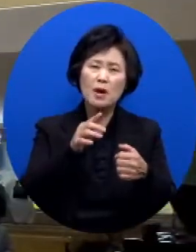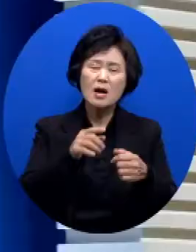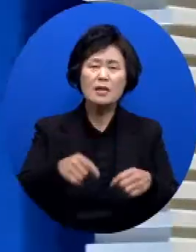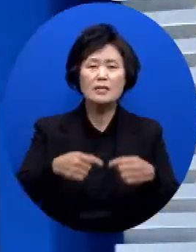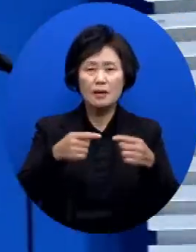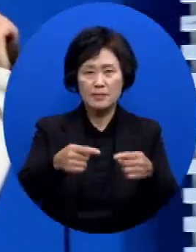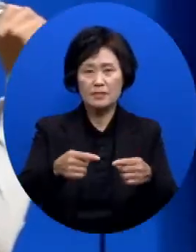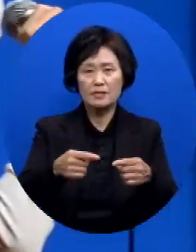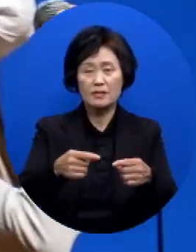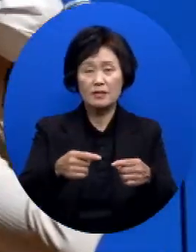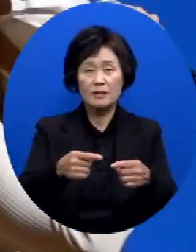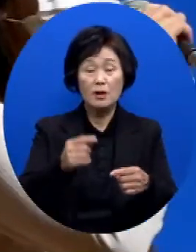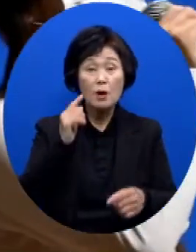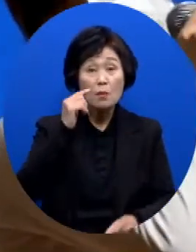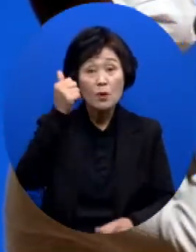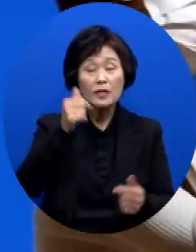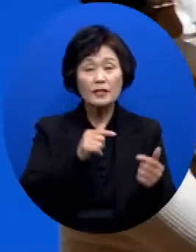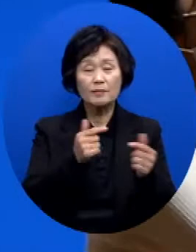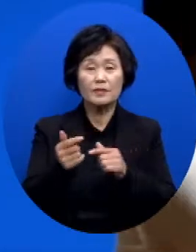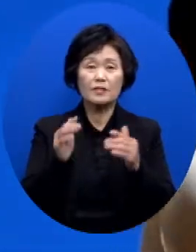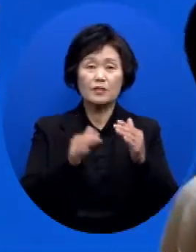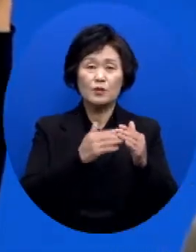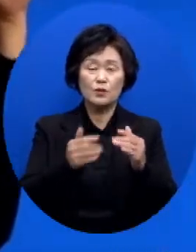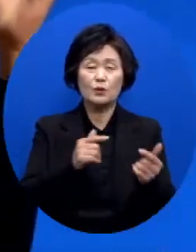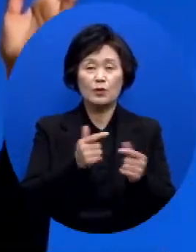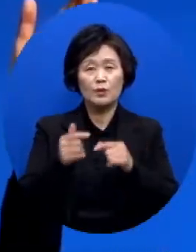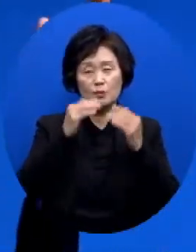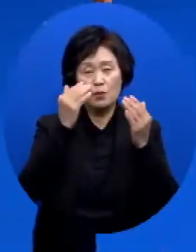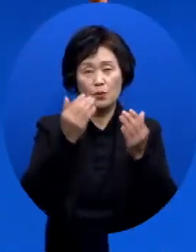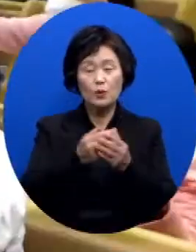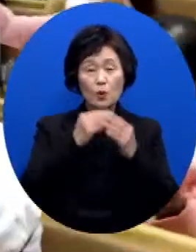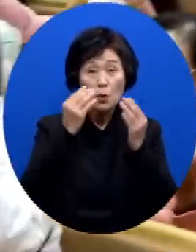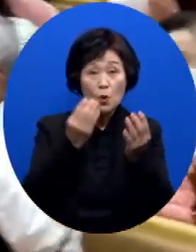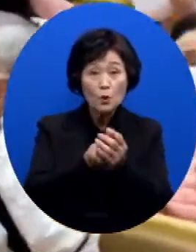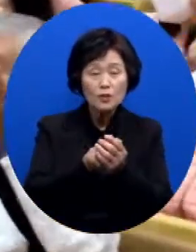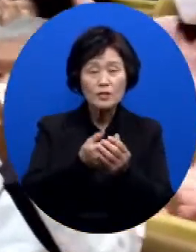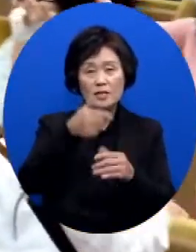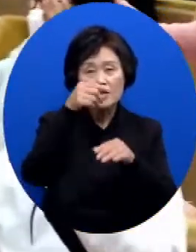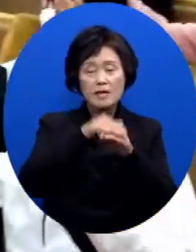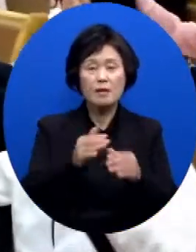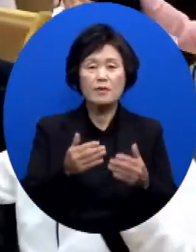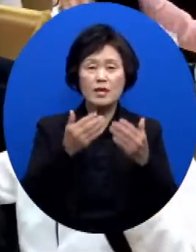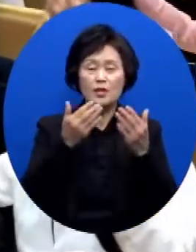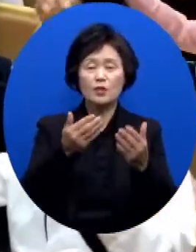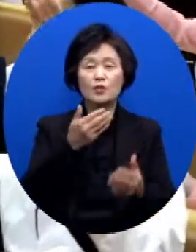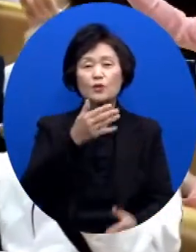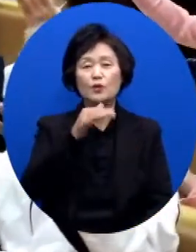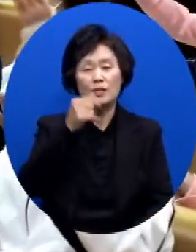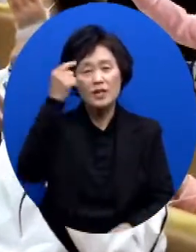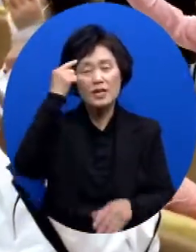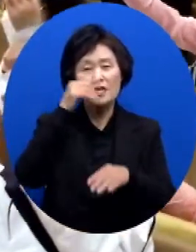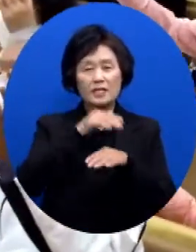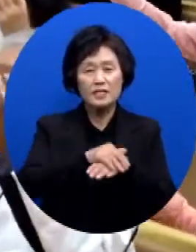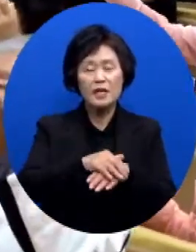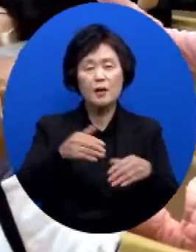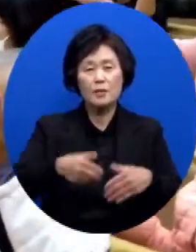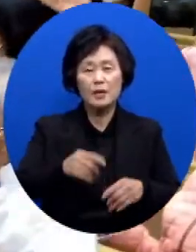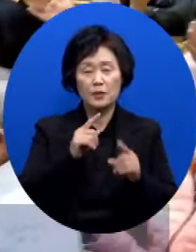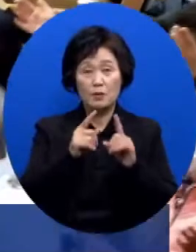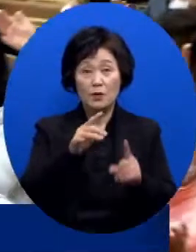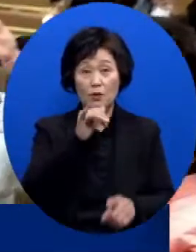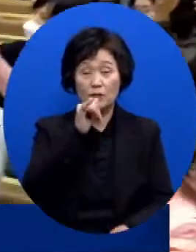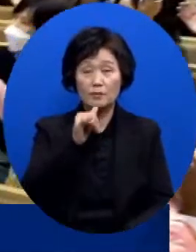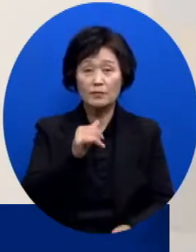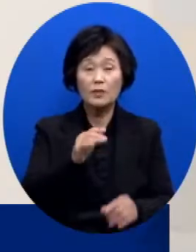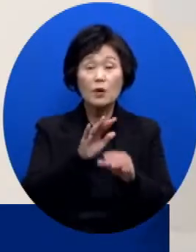상황. 목회자들은 성도들 모두 온전히 예배를 드릴 수 있도록 지혜를 모아야 한다고 말합니다. 위드